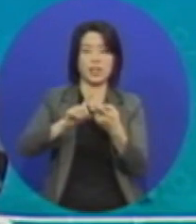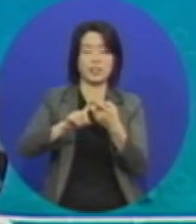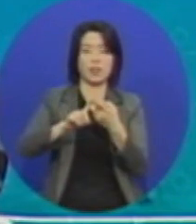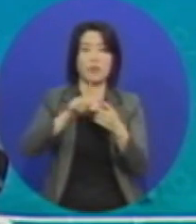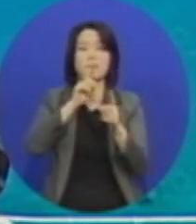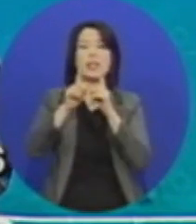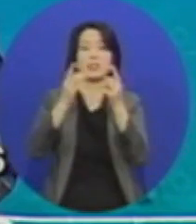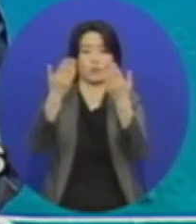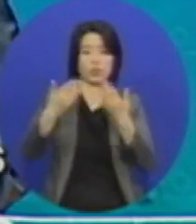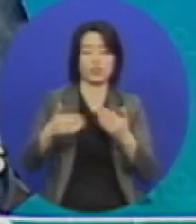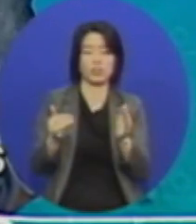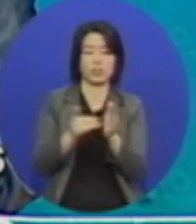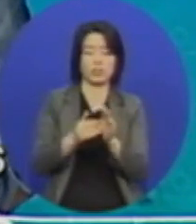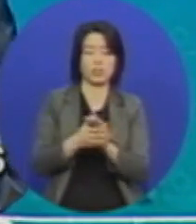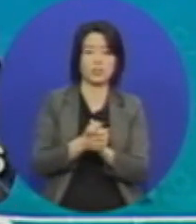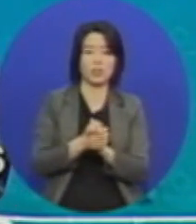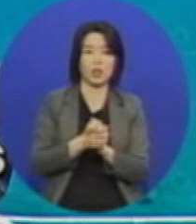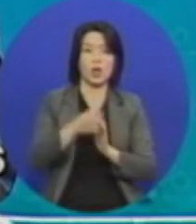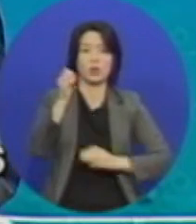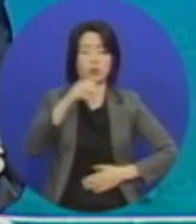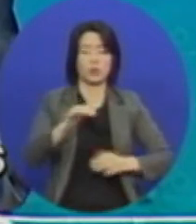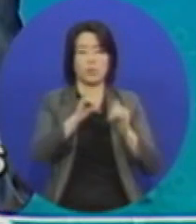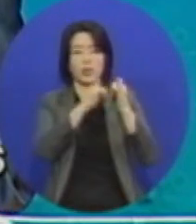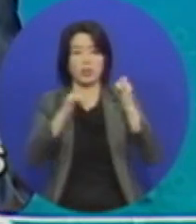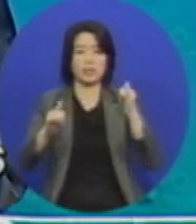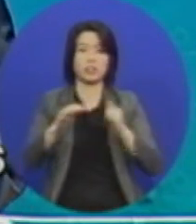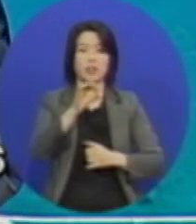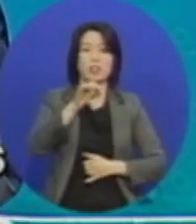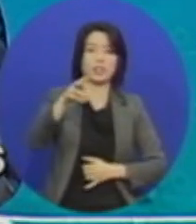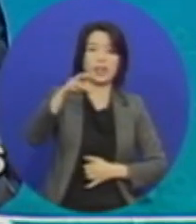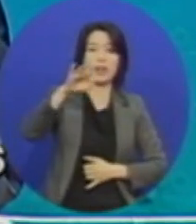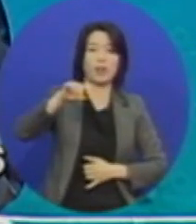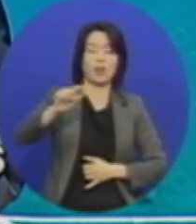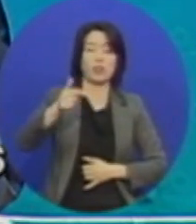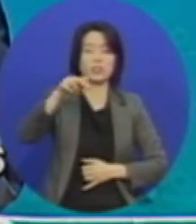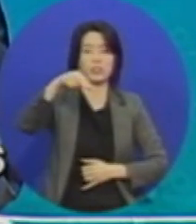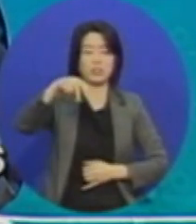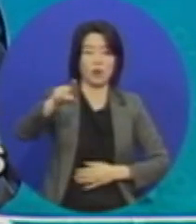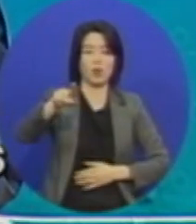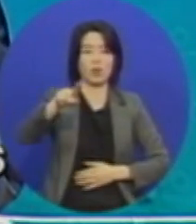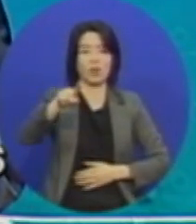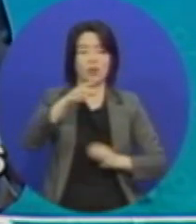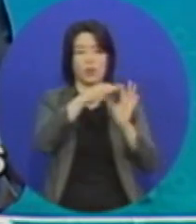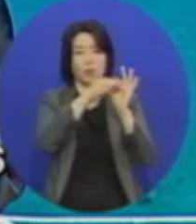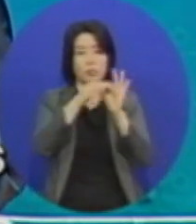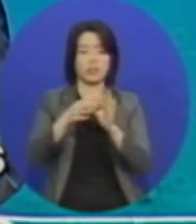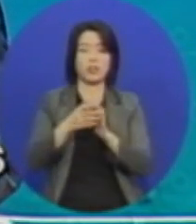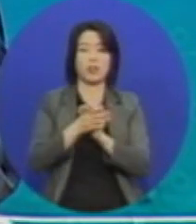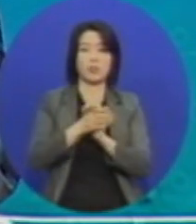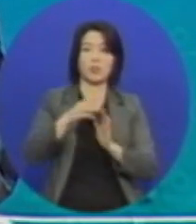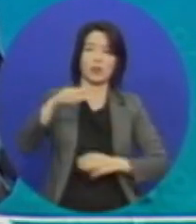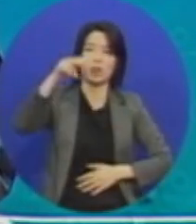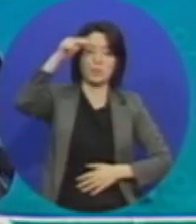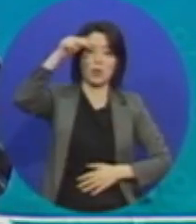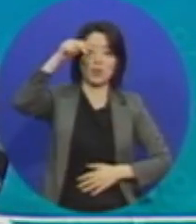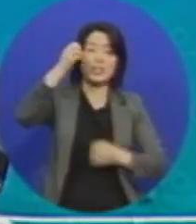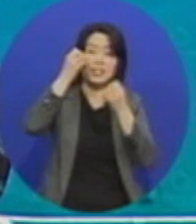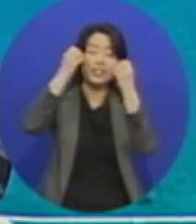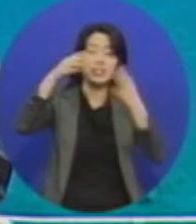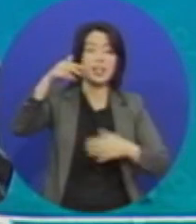하셨어요 그리고 역사서 또 예언서 로 내려가 면서도 그리고 신약 성경에서도